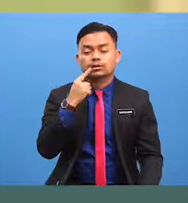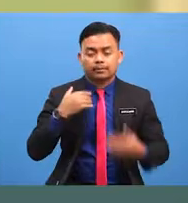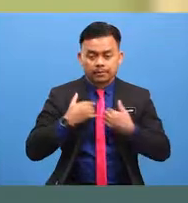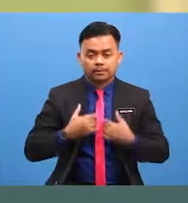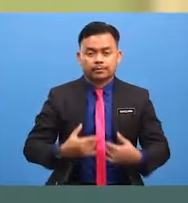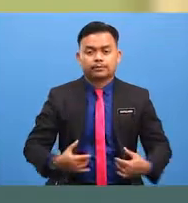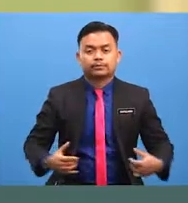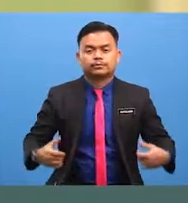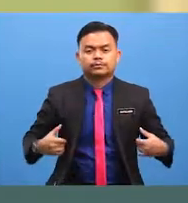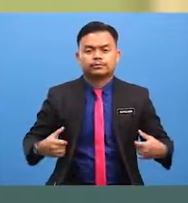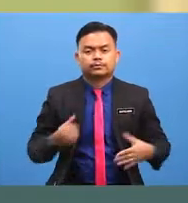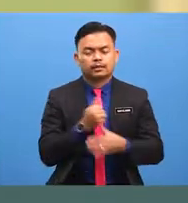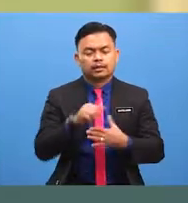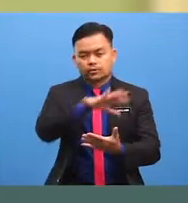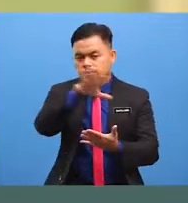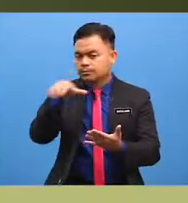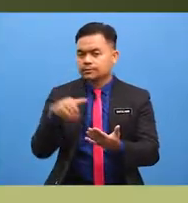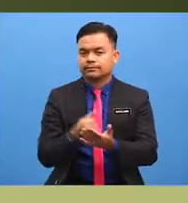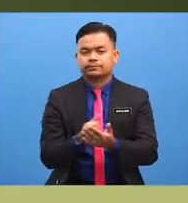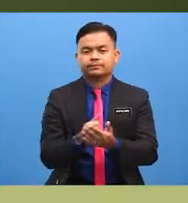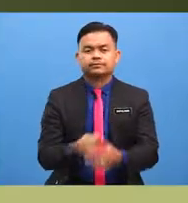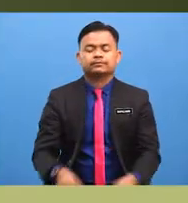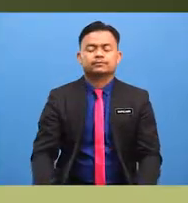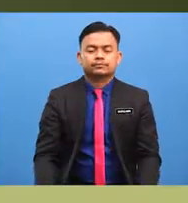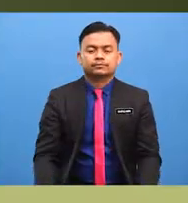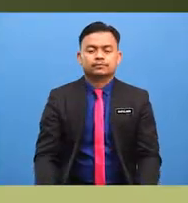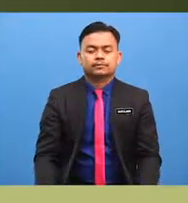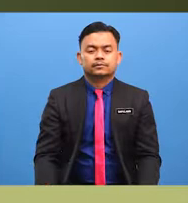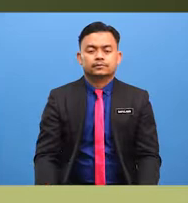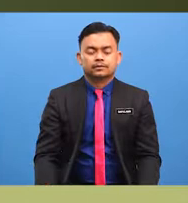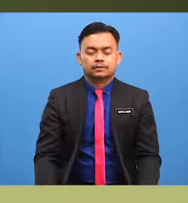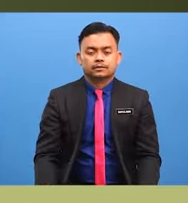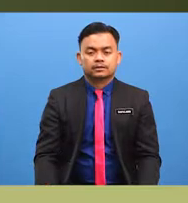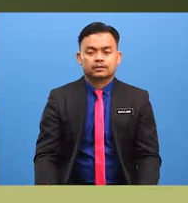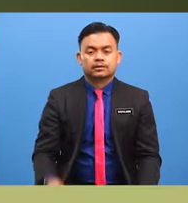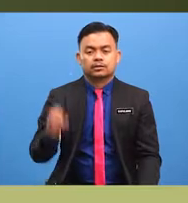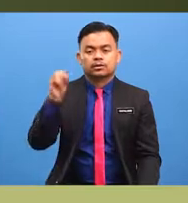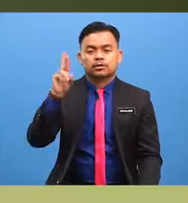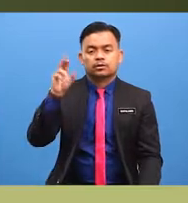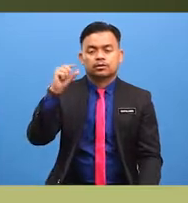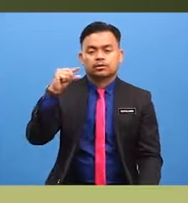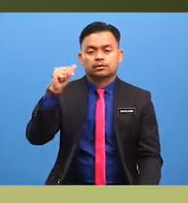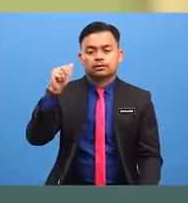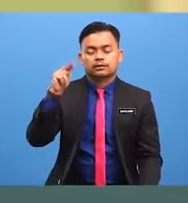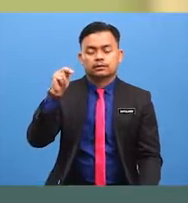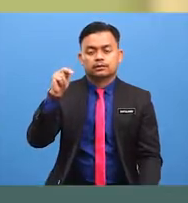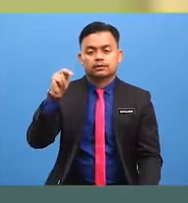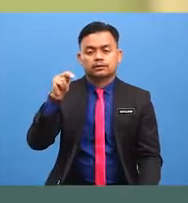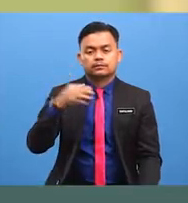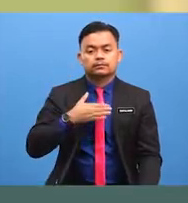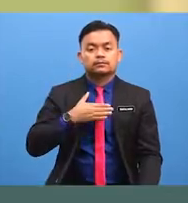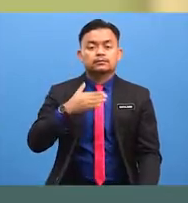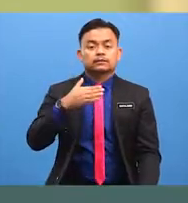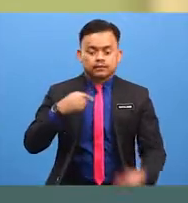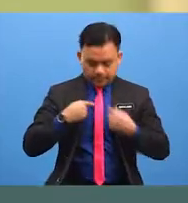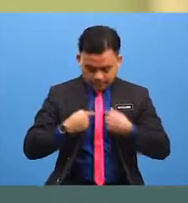paru-paru atau kesemuanya? Organ pernafasan manusia adalah paru-paru. Ini